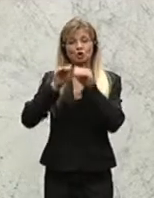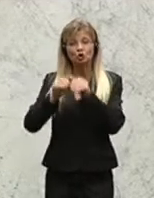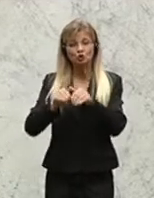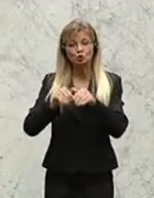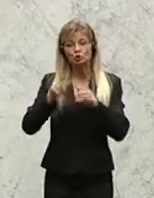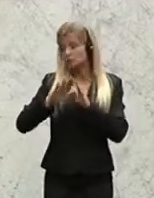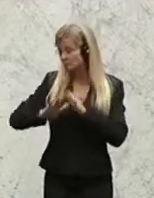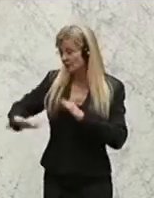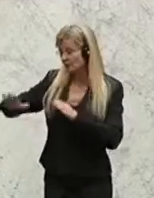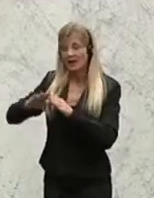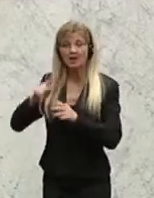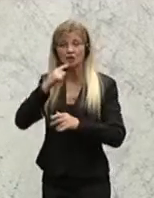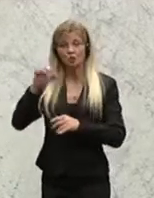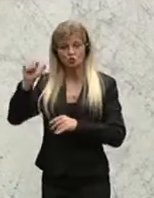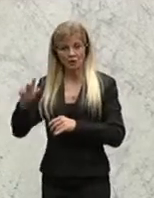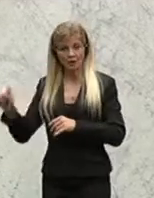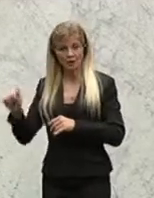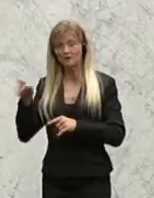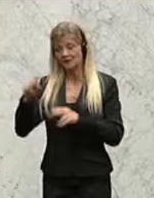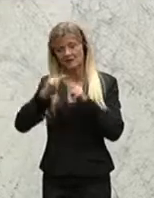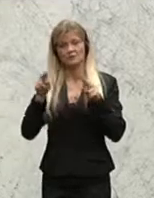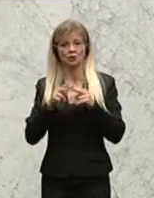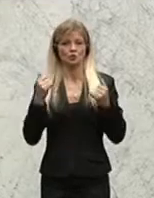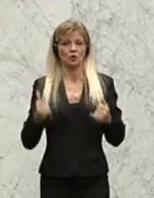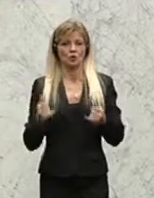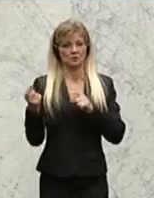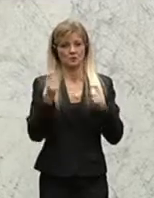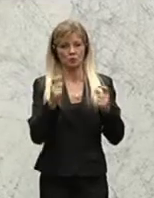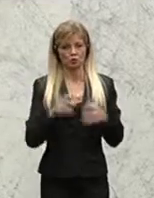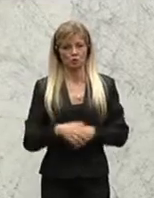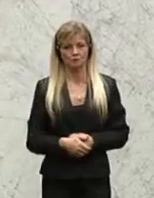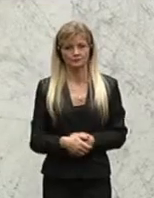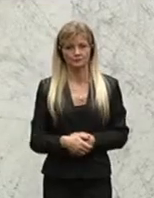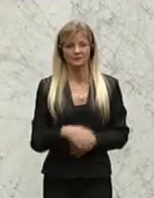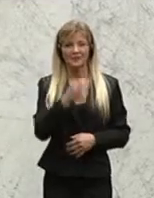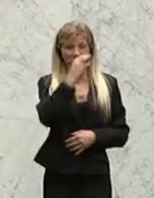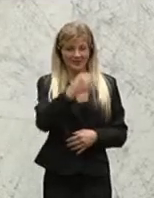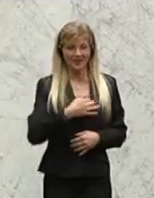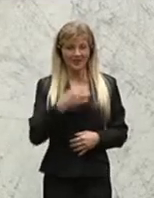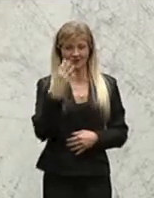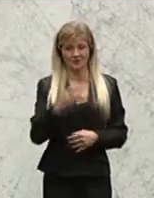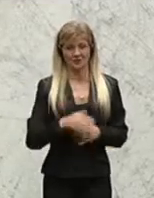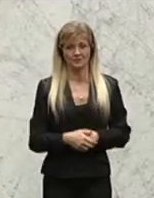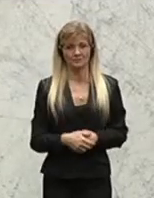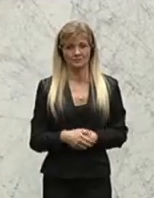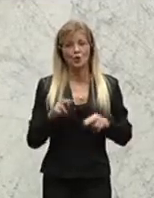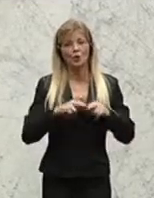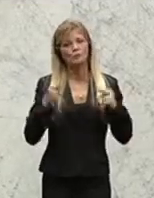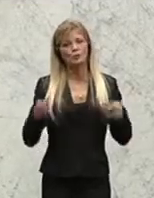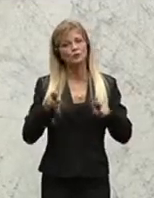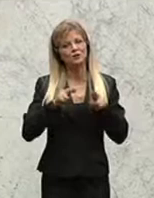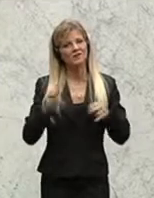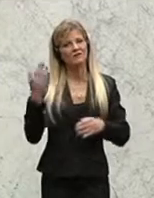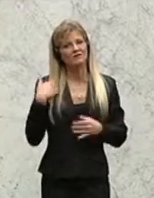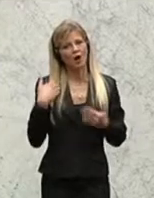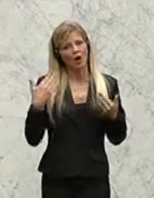4. Die Bundesregierung hat in diesem Jahr wesentliche Reformen auf den